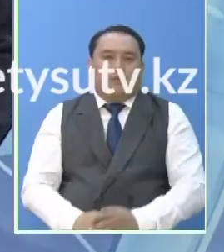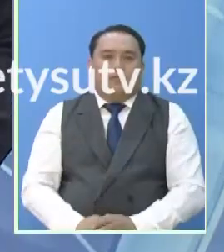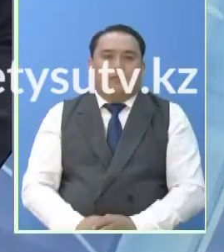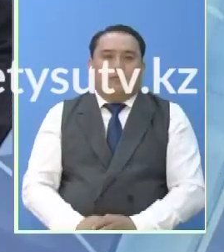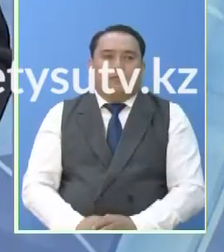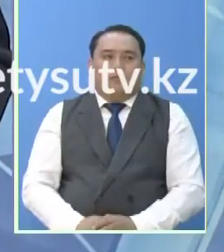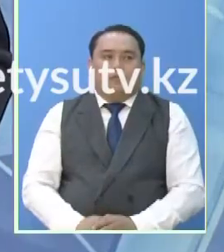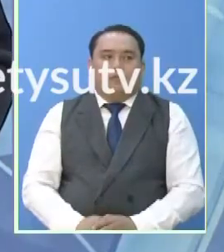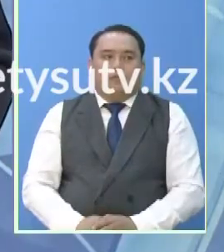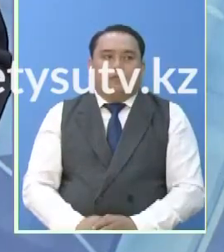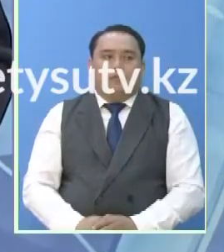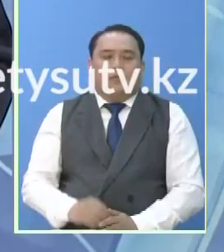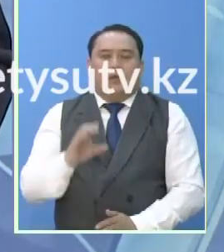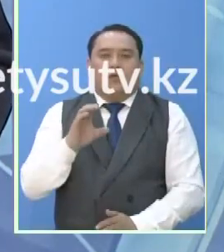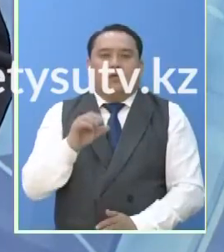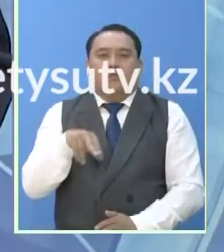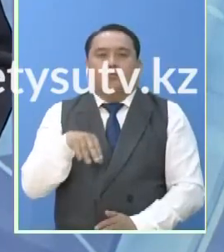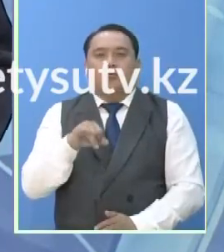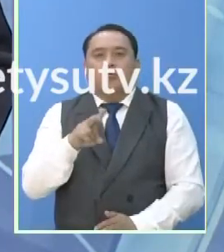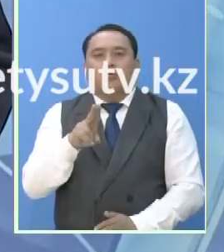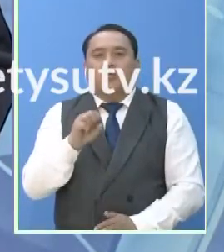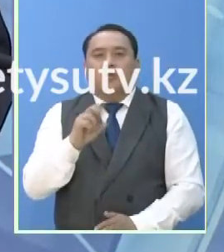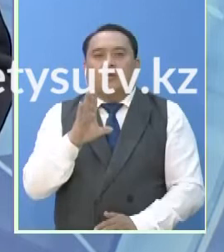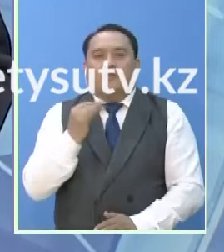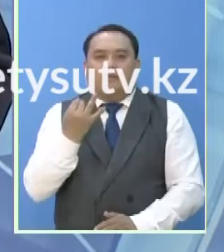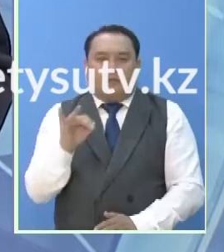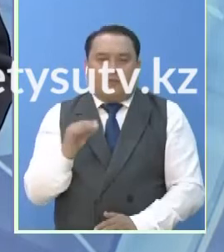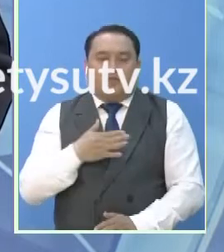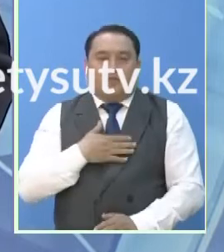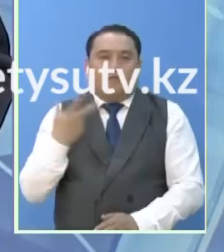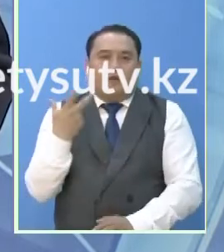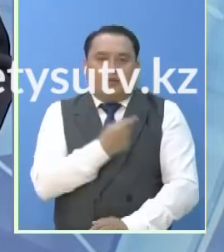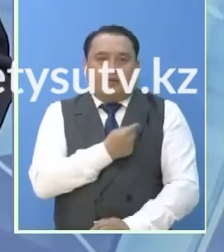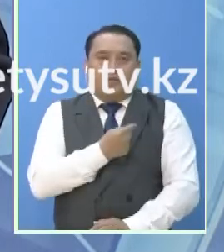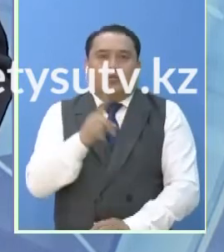Қазіргі кезде Спутник V бізде вакцина, ресейлік вакцина ол. Ол